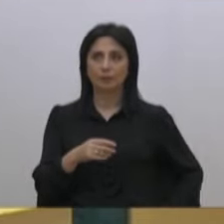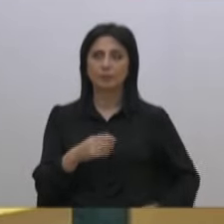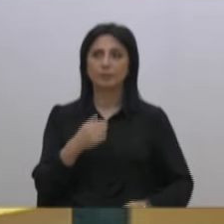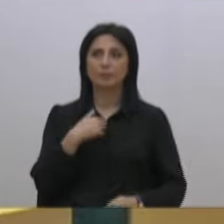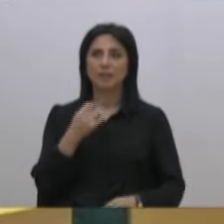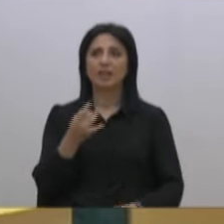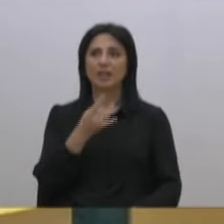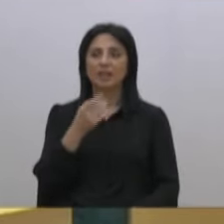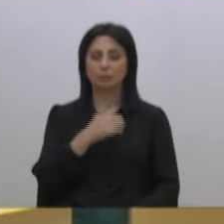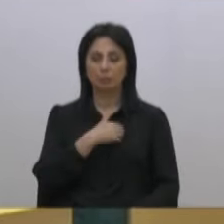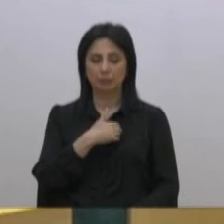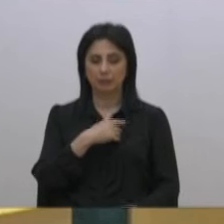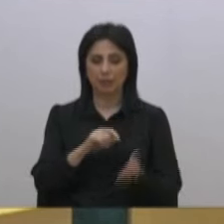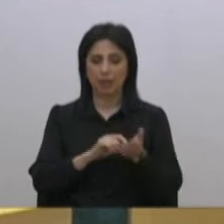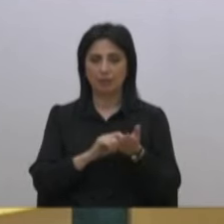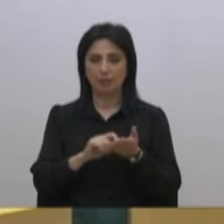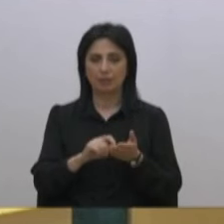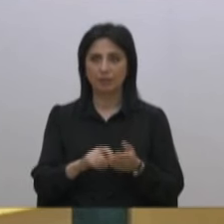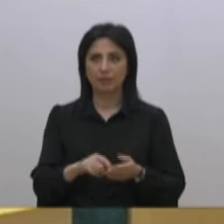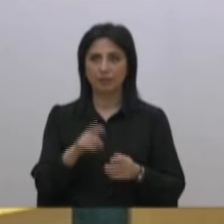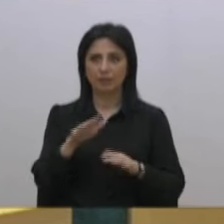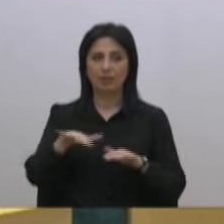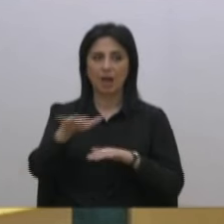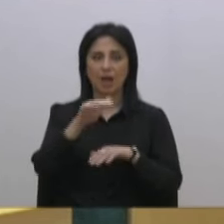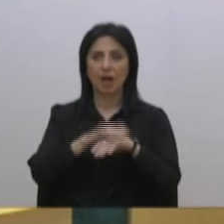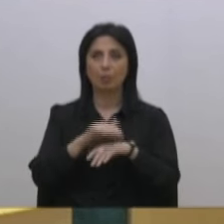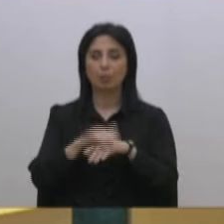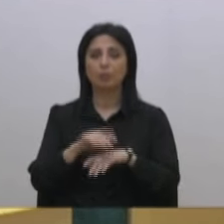მე კიდევ ერთხელ მინდა ხაზს გაუსვა იმ გარემოებას, რომ